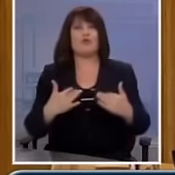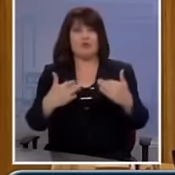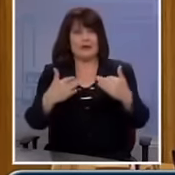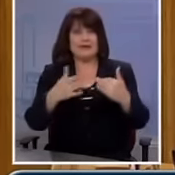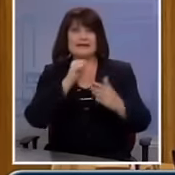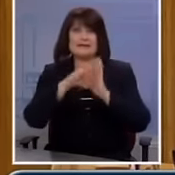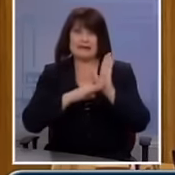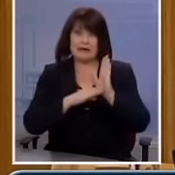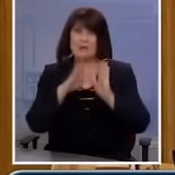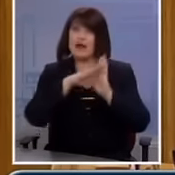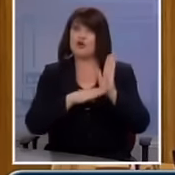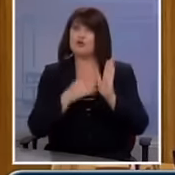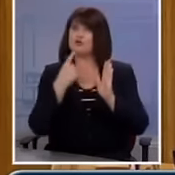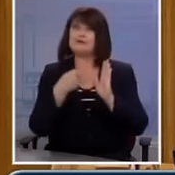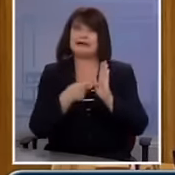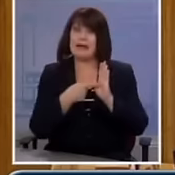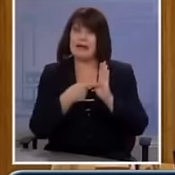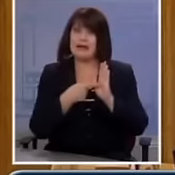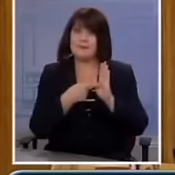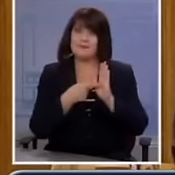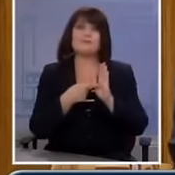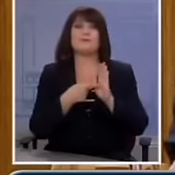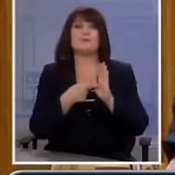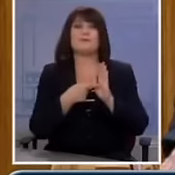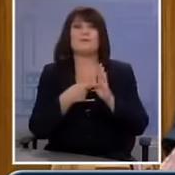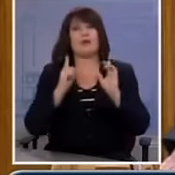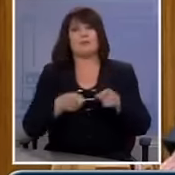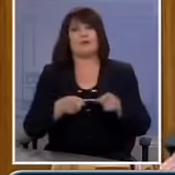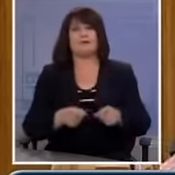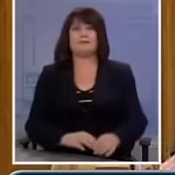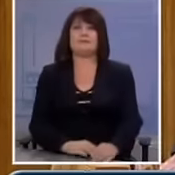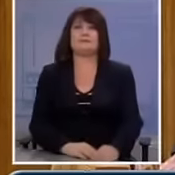το Σύνταγμα και τον κανονισμό της ορίζει και υπηρετεί με τις αποφάσεις της.